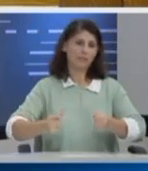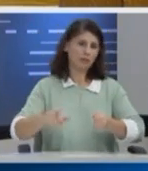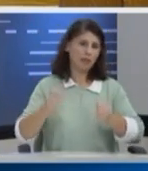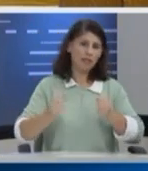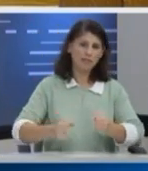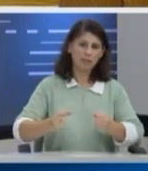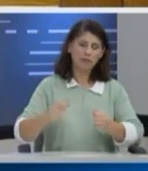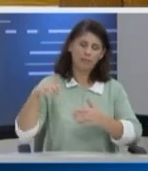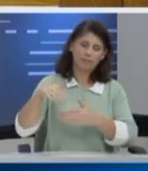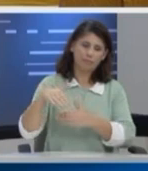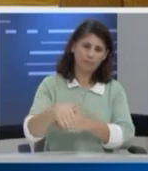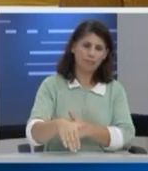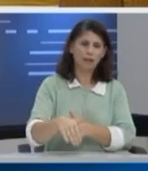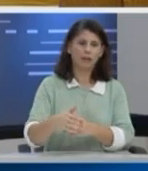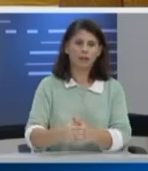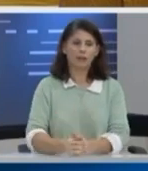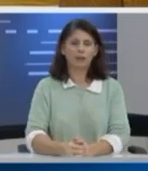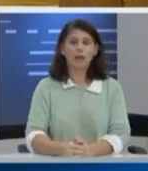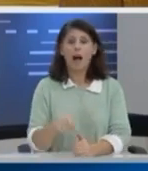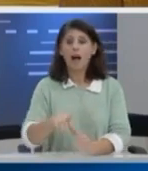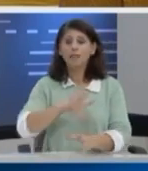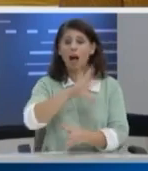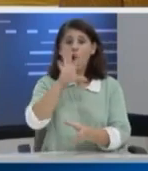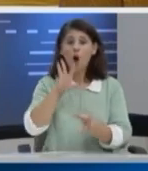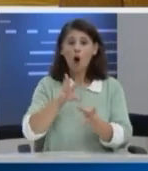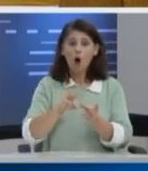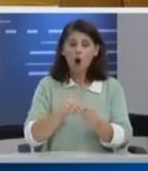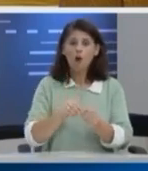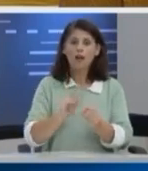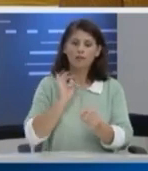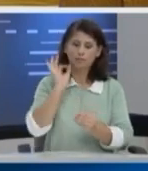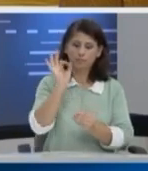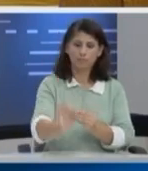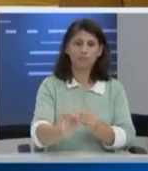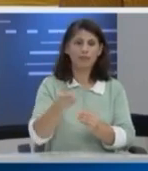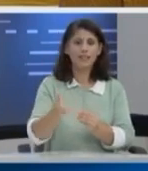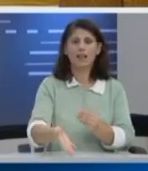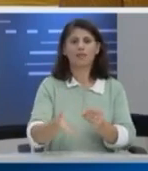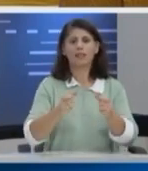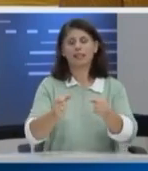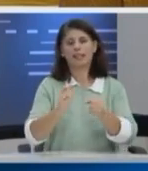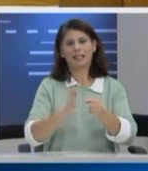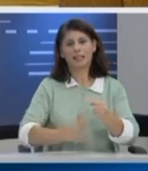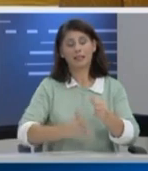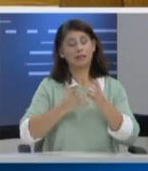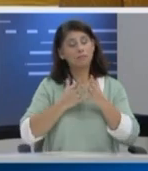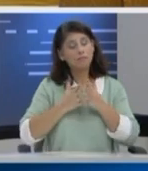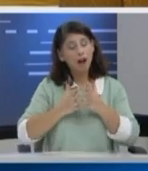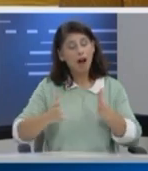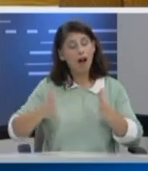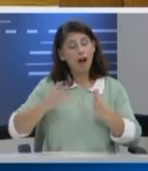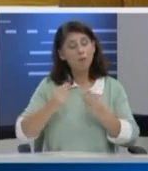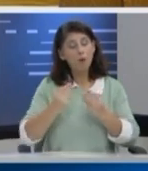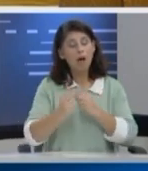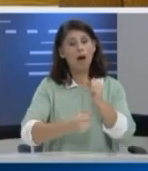τη θεσμική παρακμή, στοιχεία τα οποία μας οδήγησαν σε αυτή την κρίση, τη μεγάλη